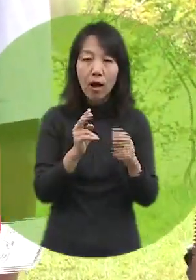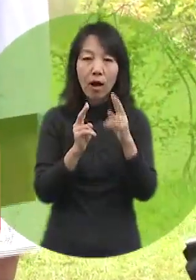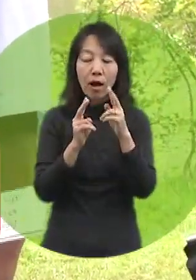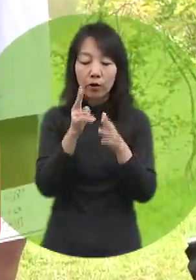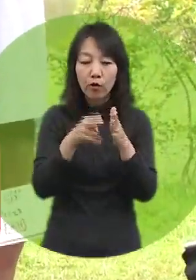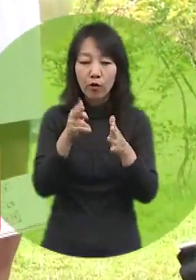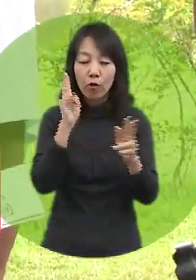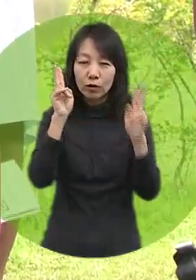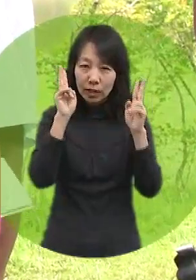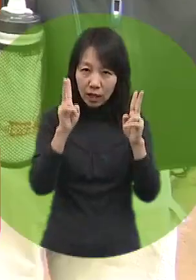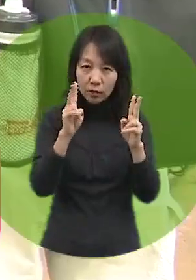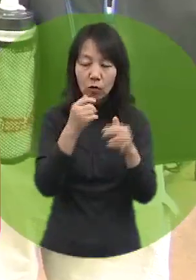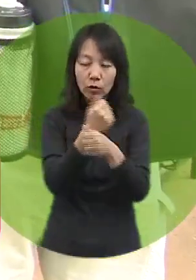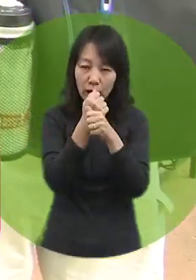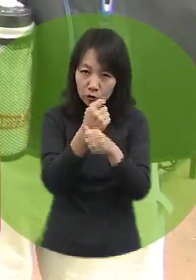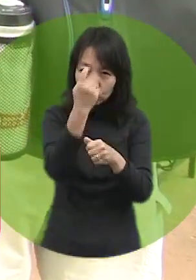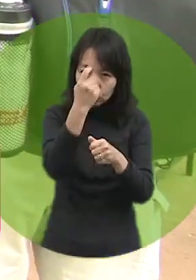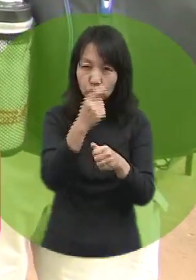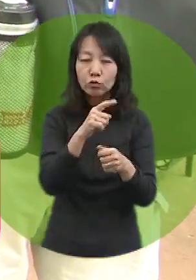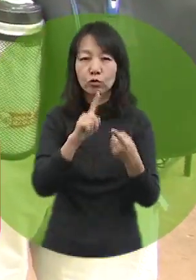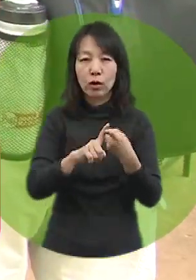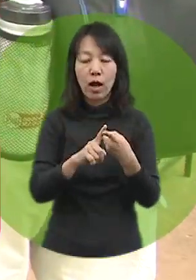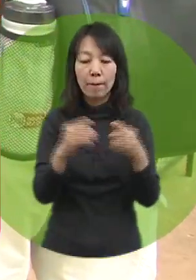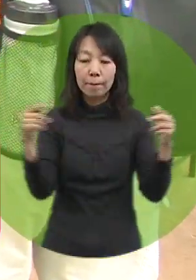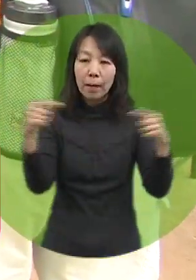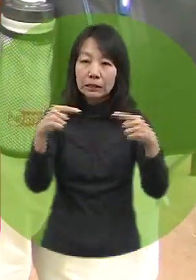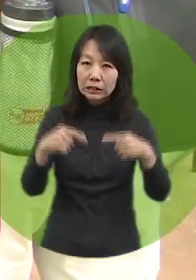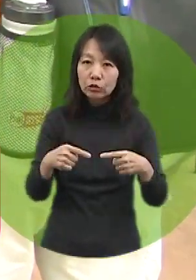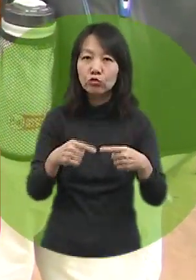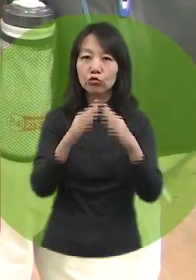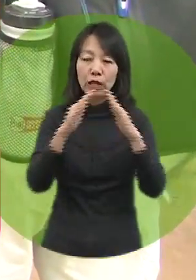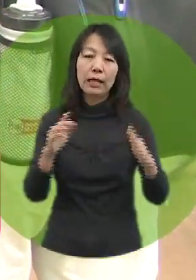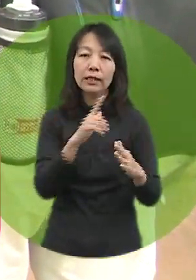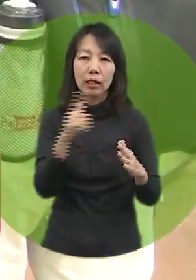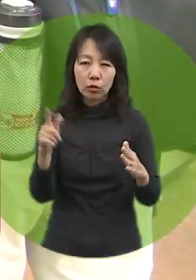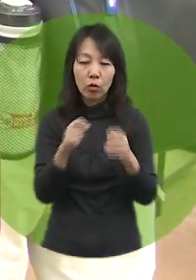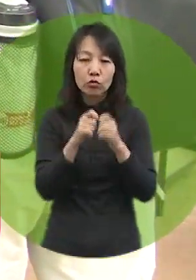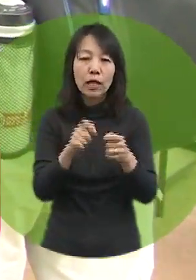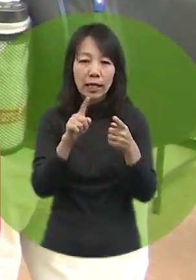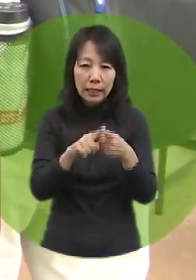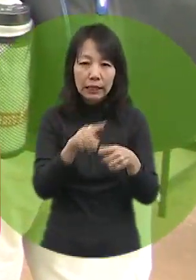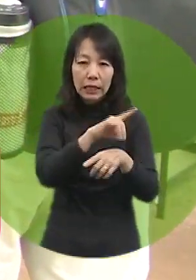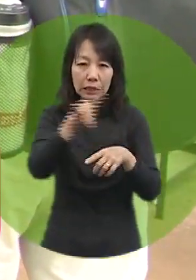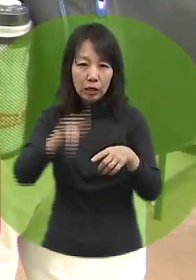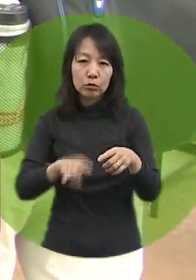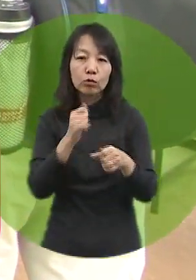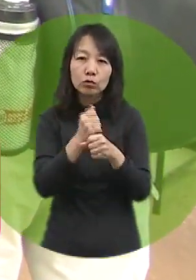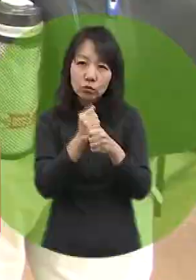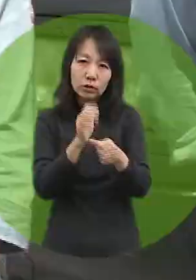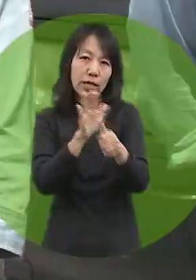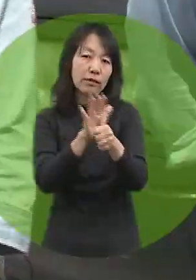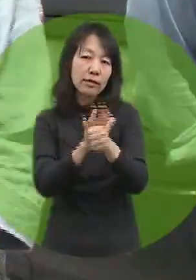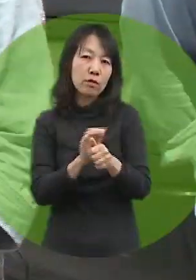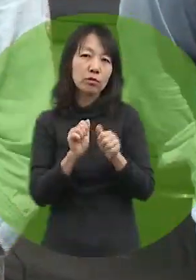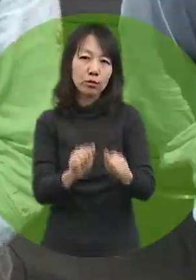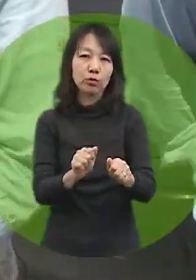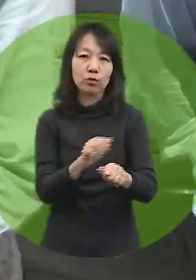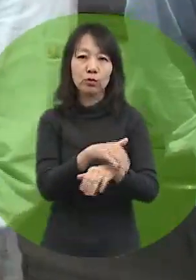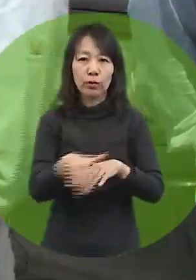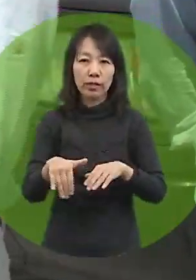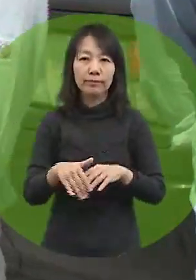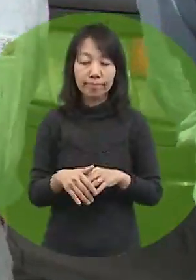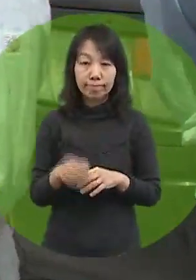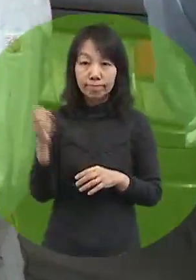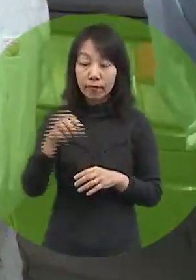やマッチング会など、より具体的なガイド活動につなげるための支援も行う予定です。 照屋さん